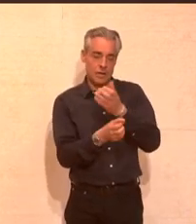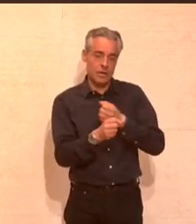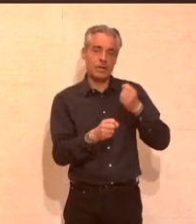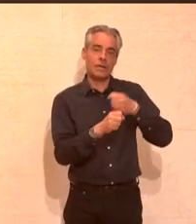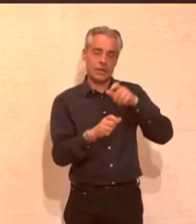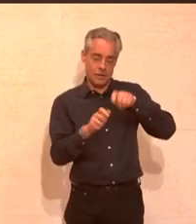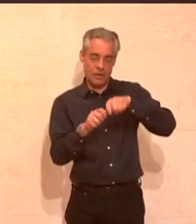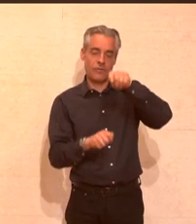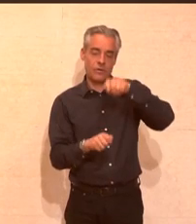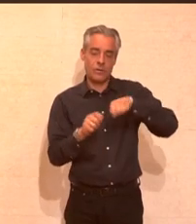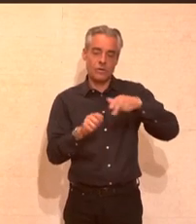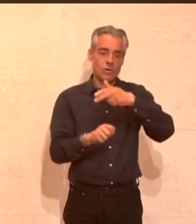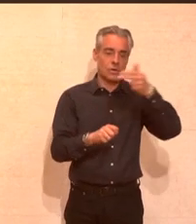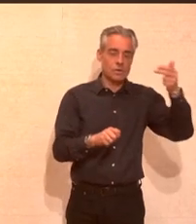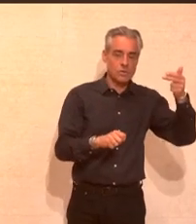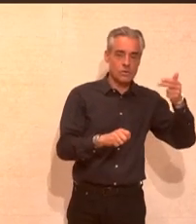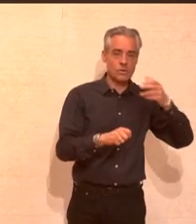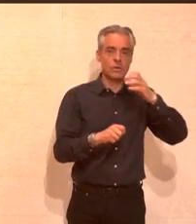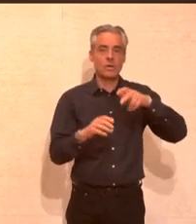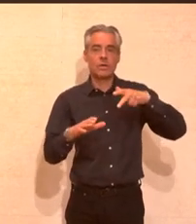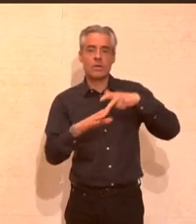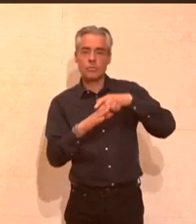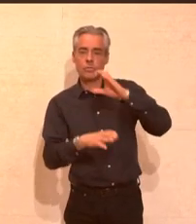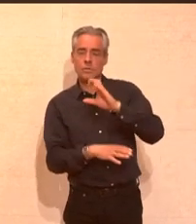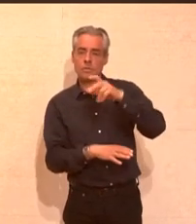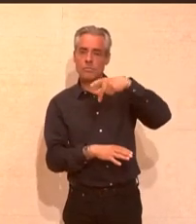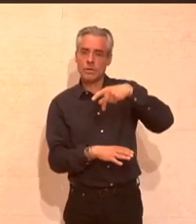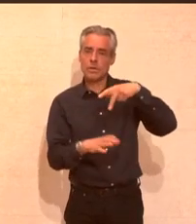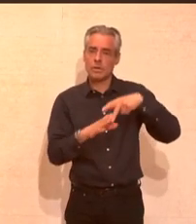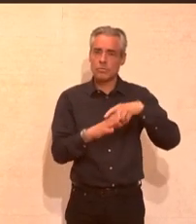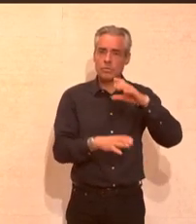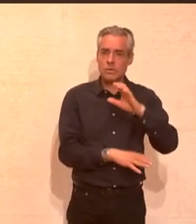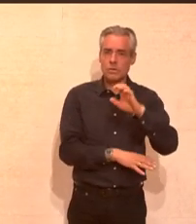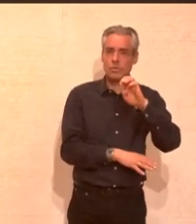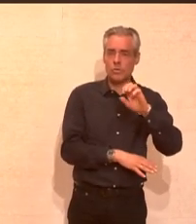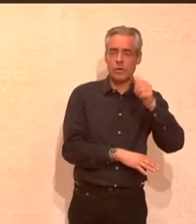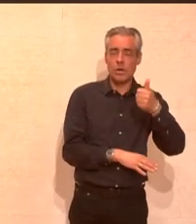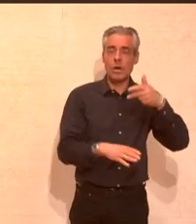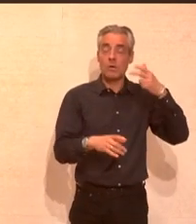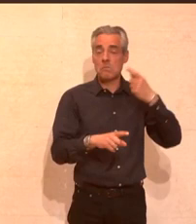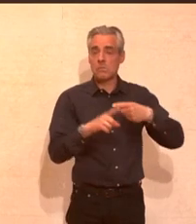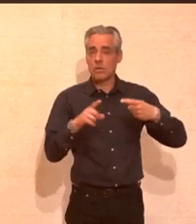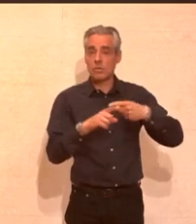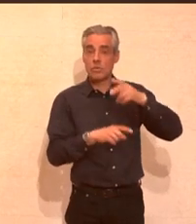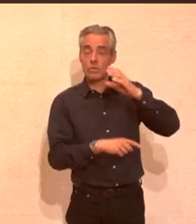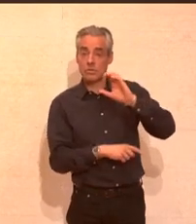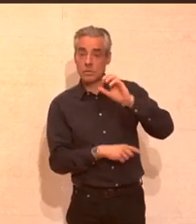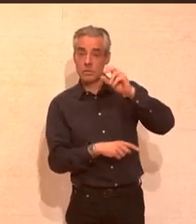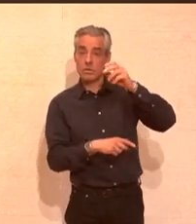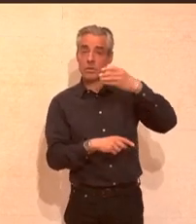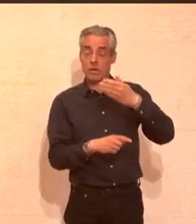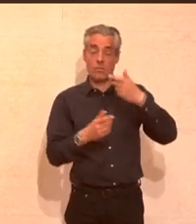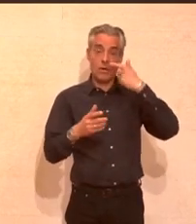évaluations nationales de début de CP, de début de CE1, de milieu de CP, qui font aujourd'hui tout à fait autorité tant elles